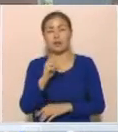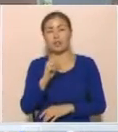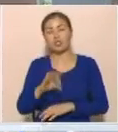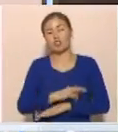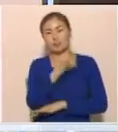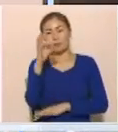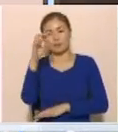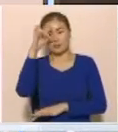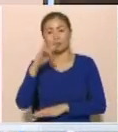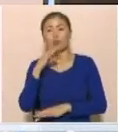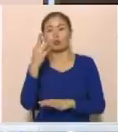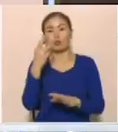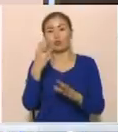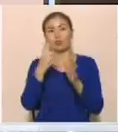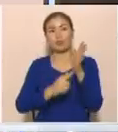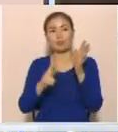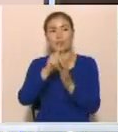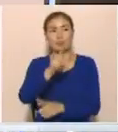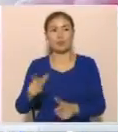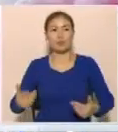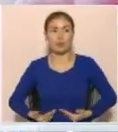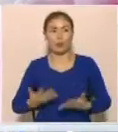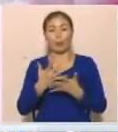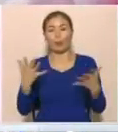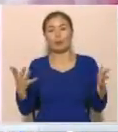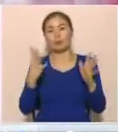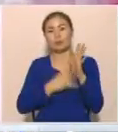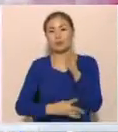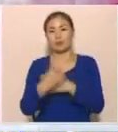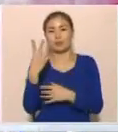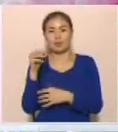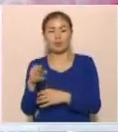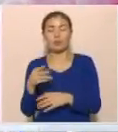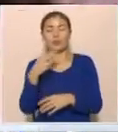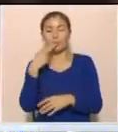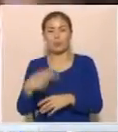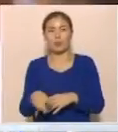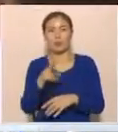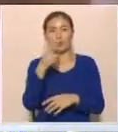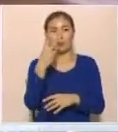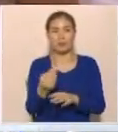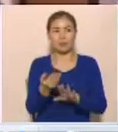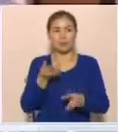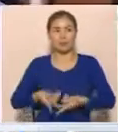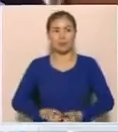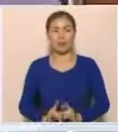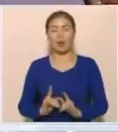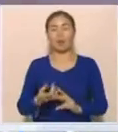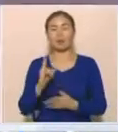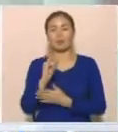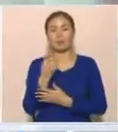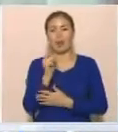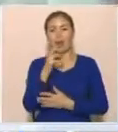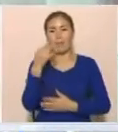есімді 378 азамат тұрады. Бүгінде ең үлкен Абай 92 жаста болса, ең кішісі небәрі 2 күн бұрын туған. Кішкентай